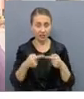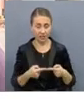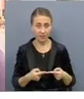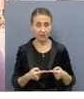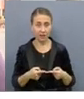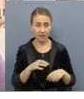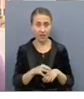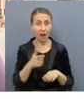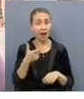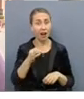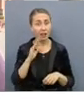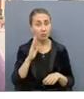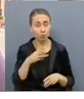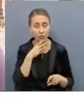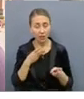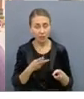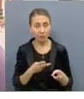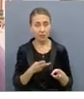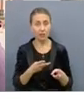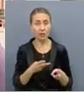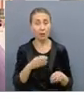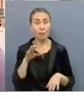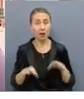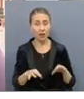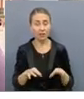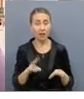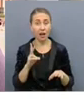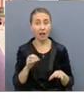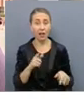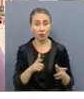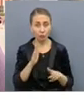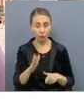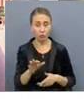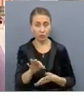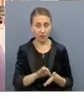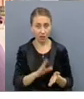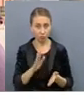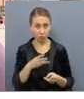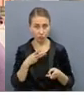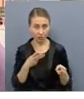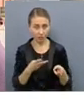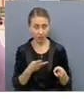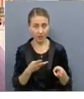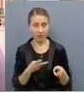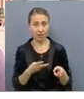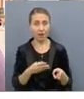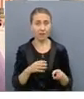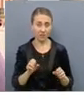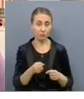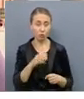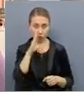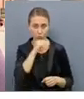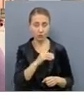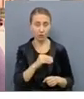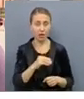будет газовое. И как проект будет готов, сразу уже, возможно, успеем. Если нет, как по